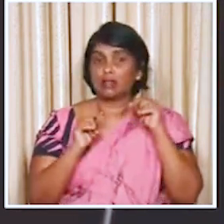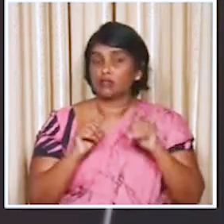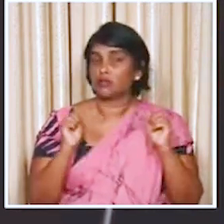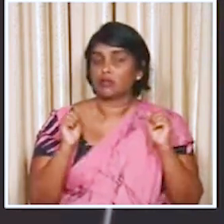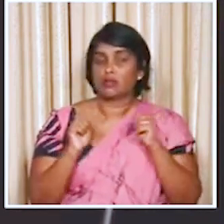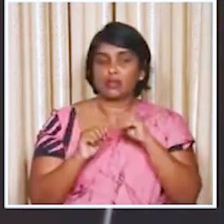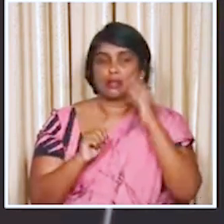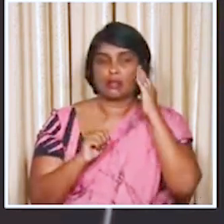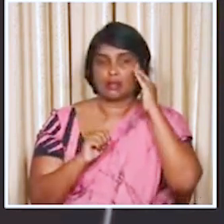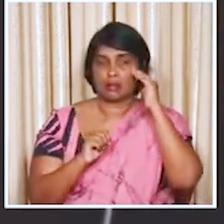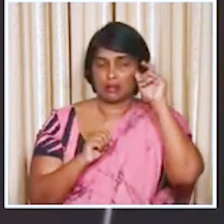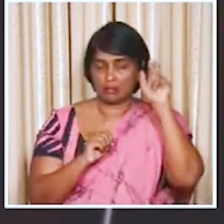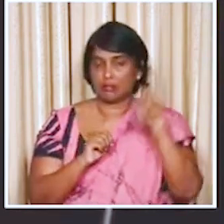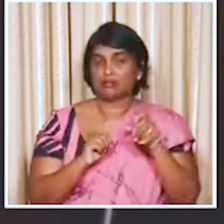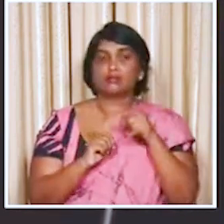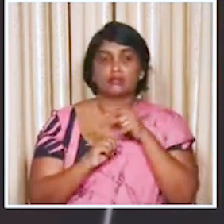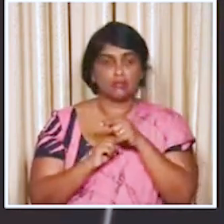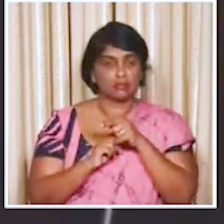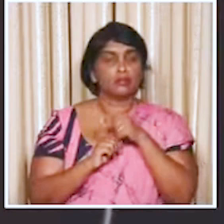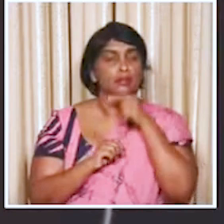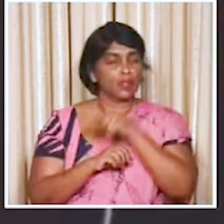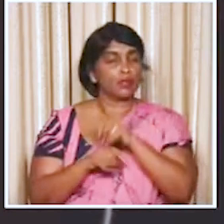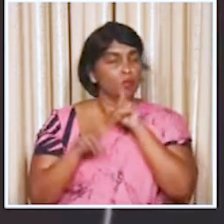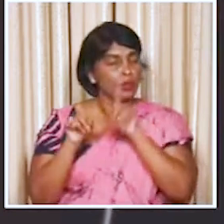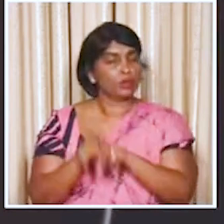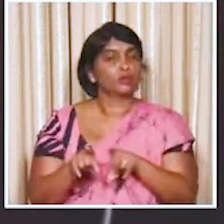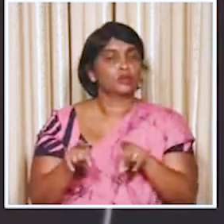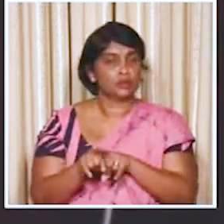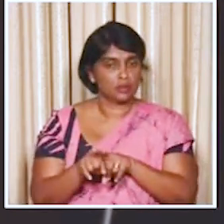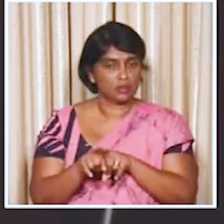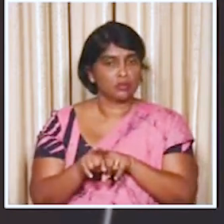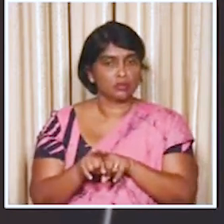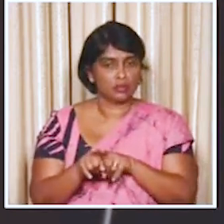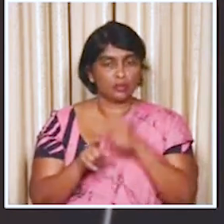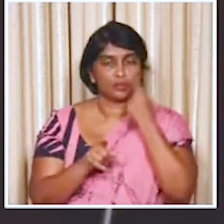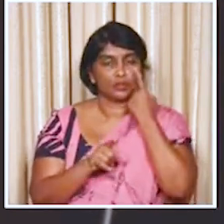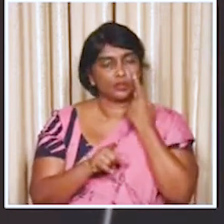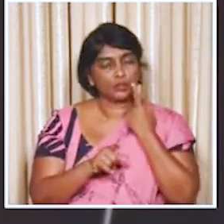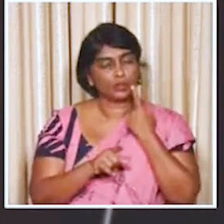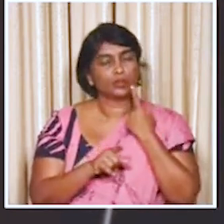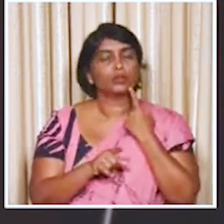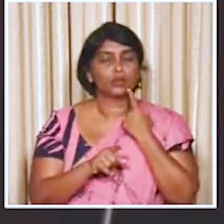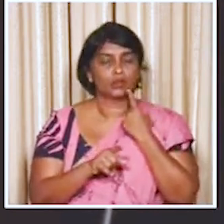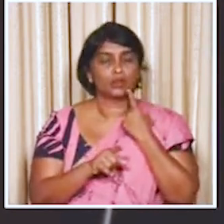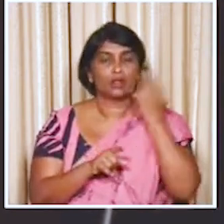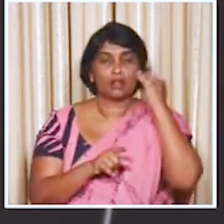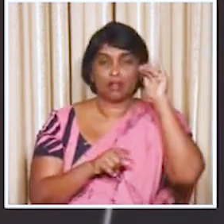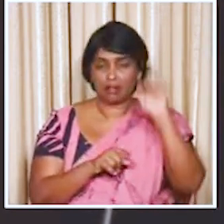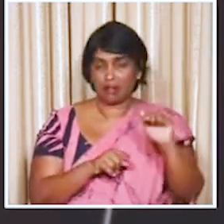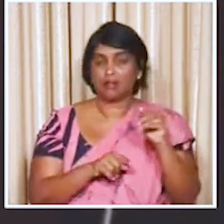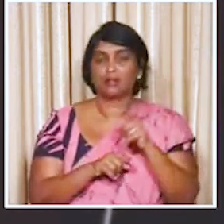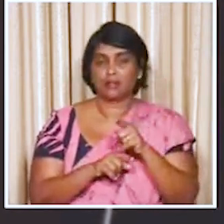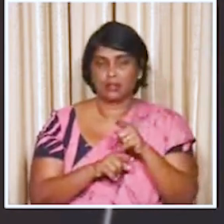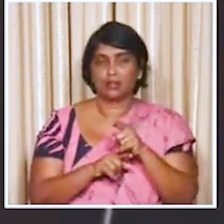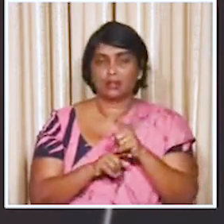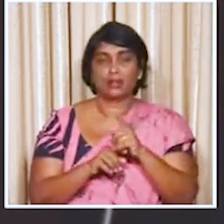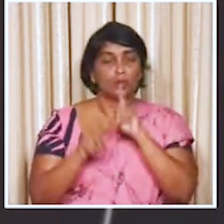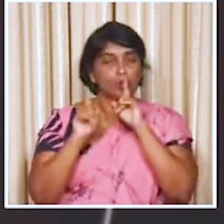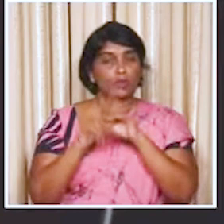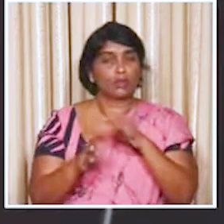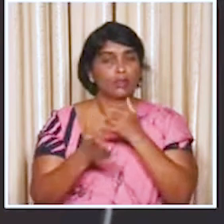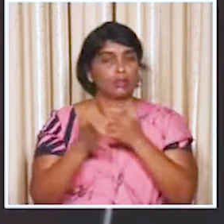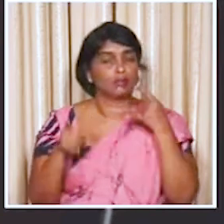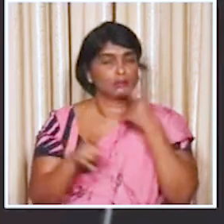nirbhaya kienna me tan tette abilati bune, me ha samanam, me ahinsa ka gahanu daruwa ekwa, me vidhi itu